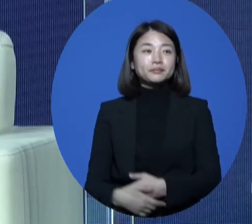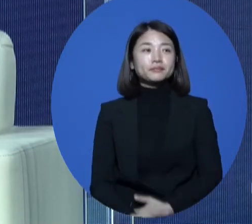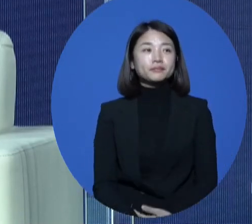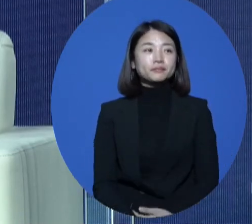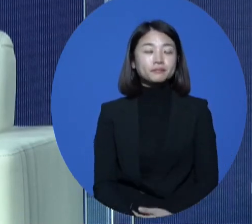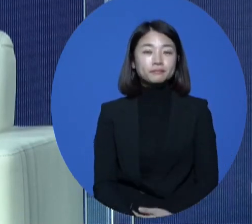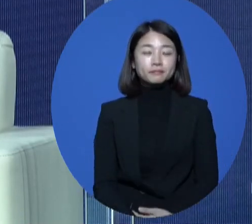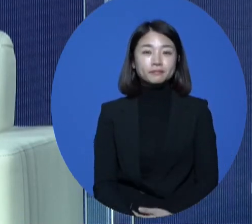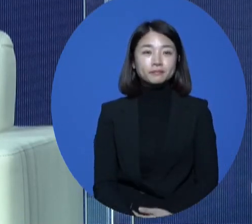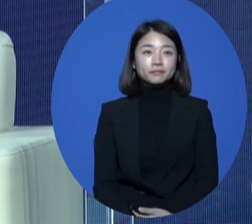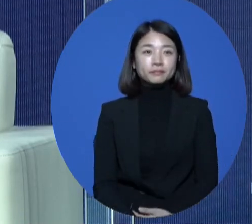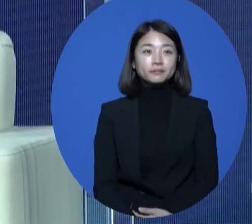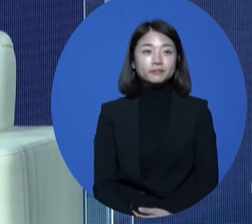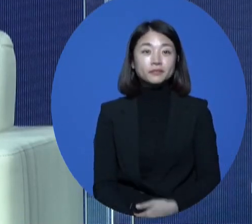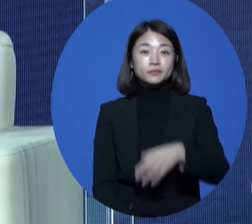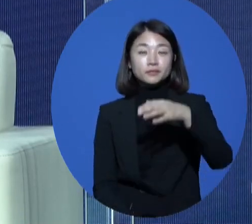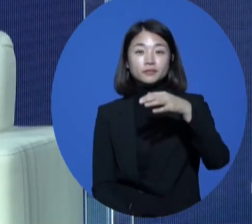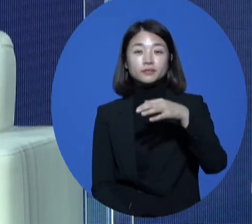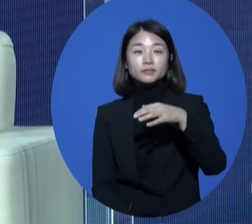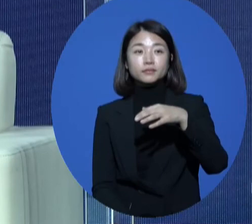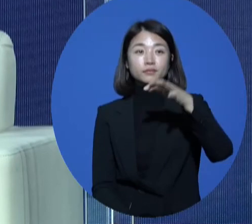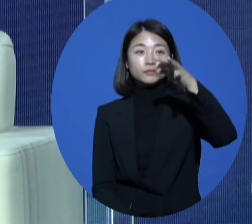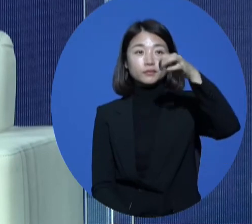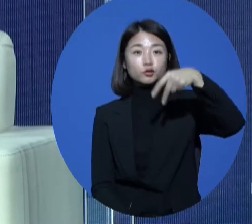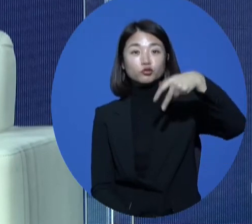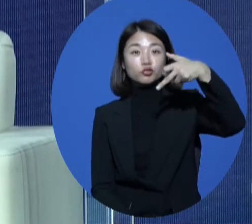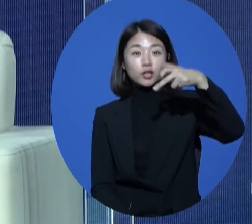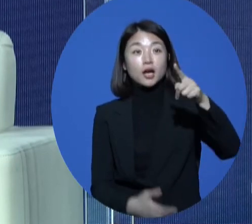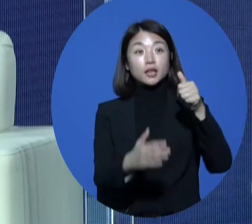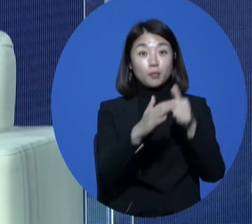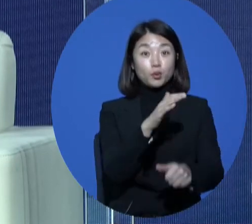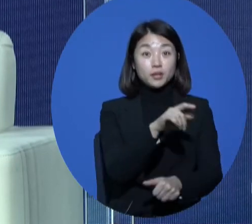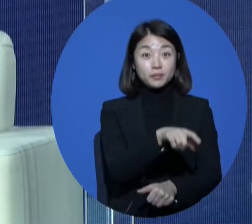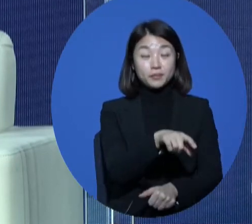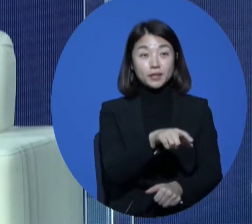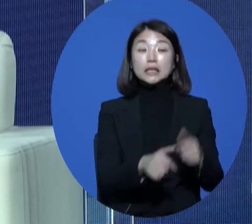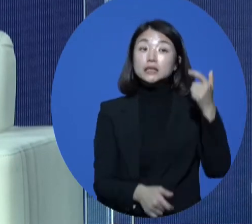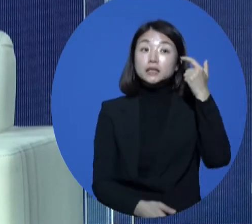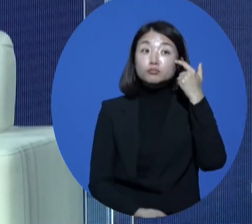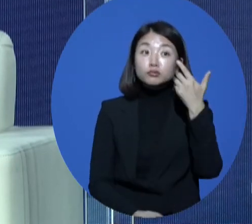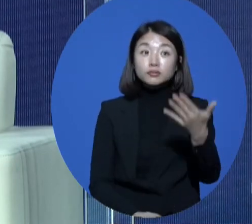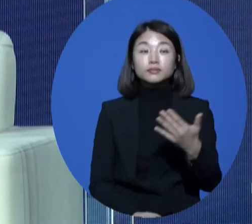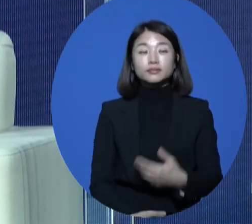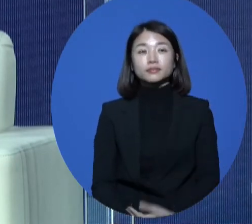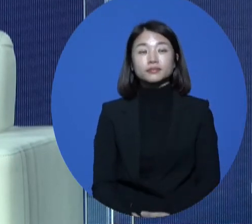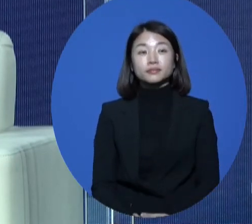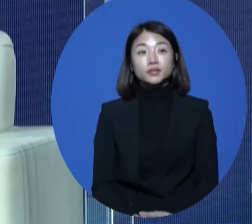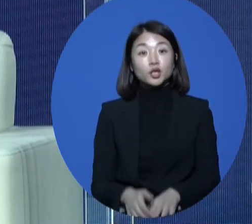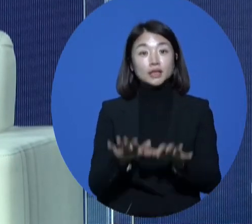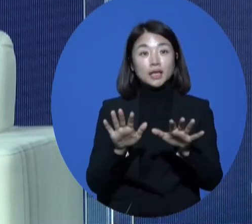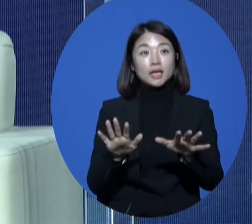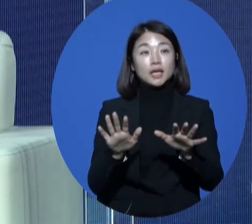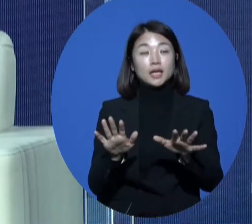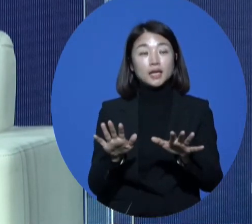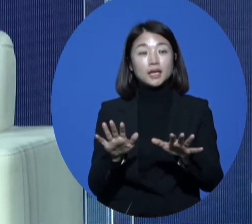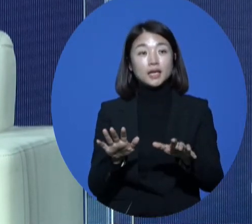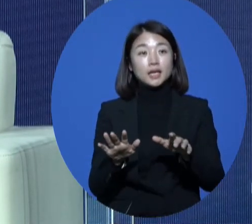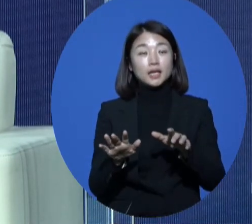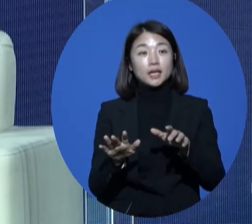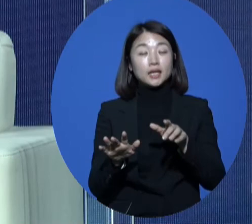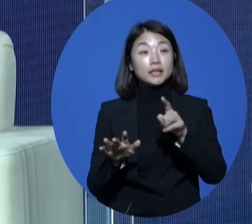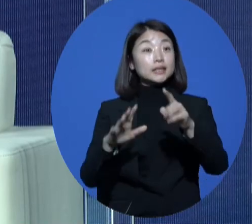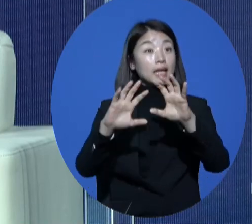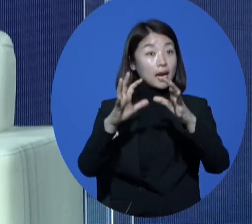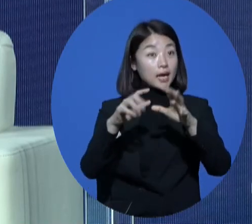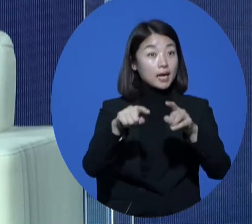예, 유카 대표님도 계신데요. 그 유카 대표님께 질문이 있습니다. 현재 그 핀란드 내